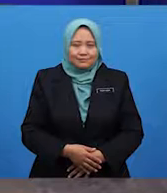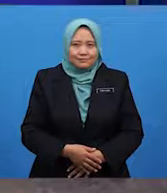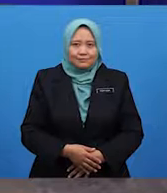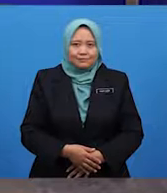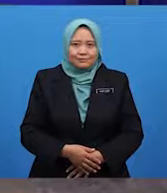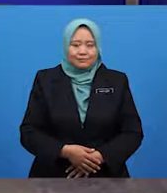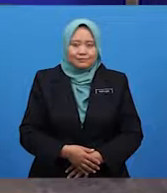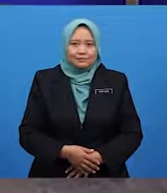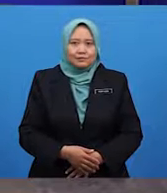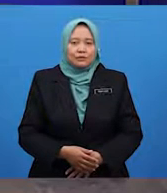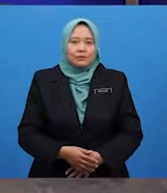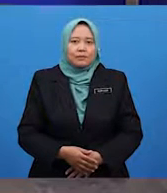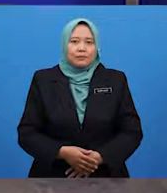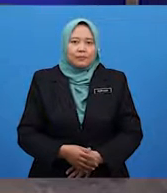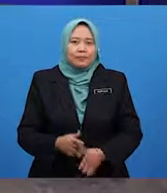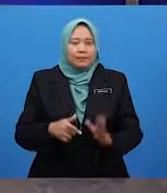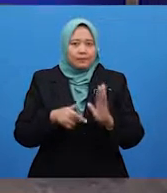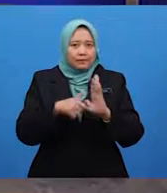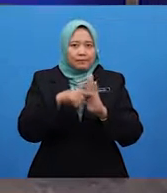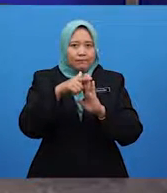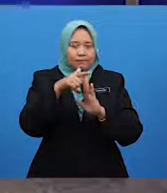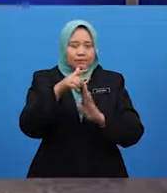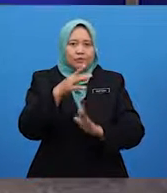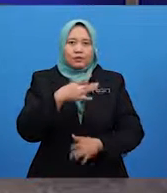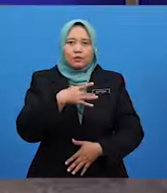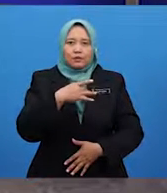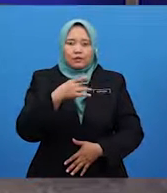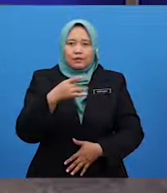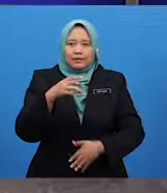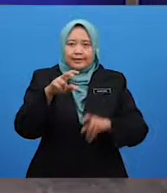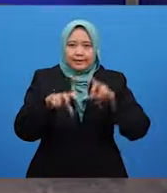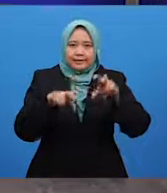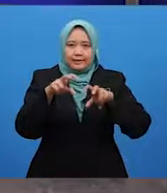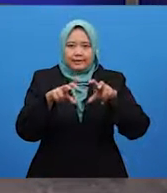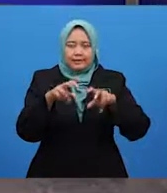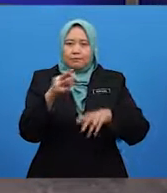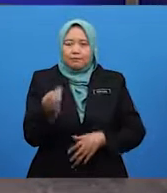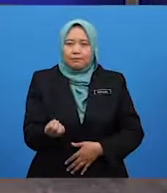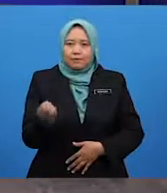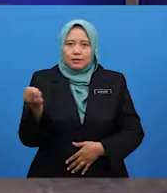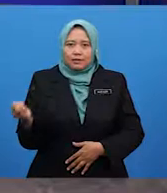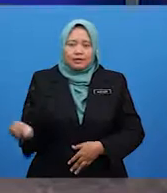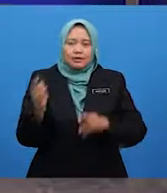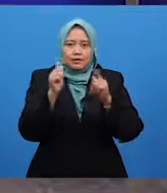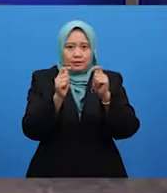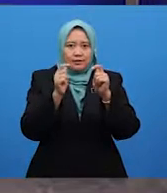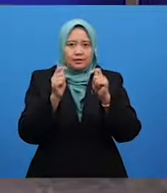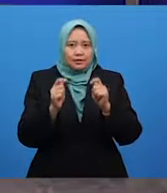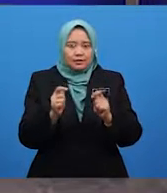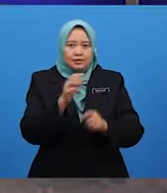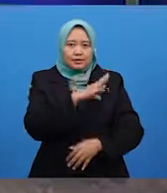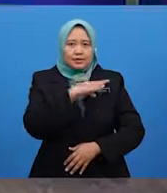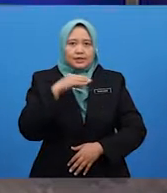suka mengkaji media, teknik dan eksperimentasi sama ada dalam bentuk bahan atau material itu